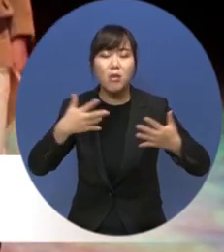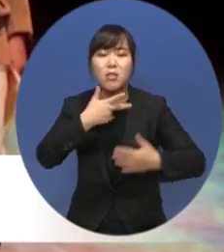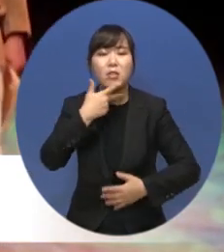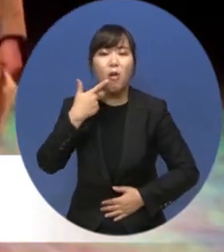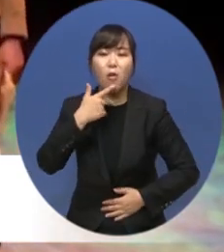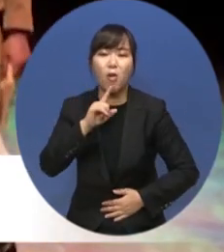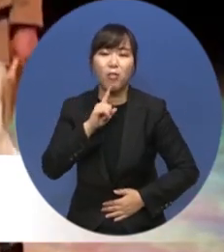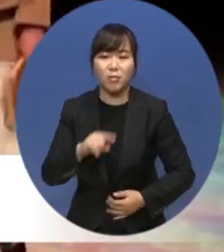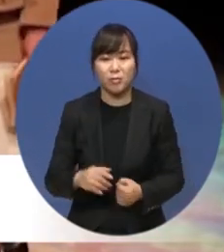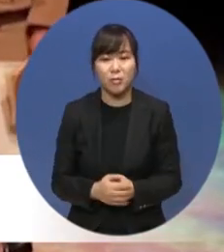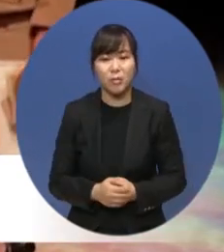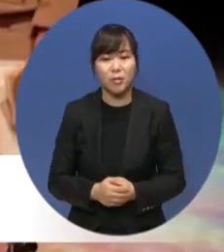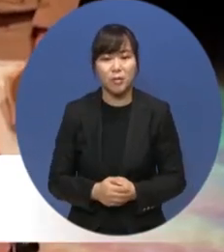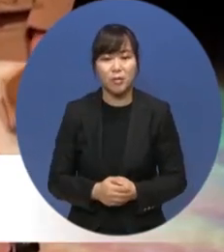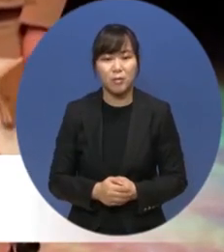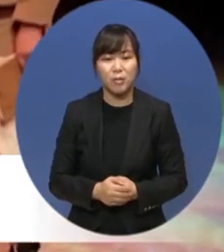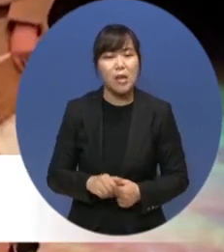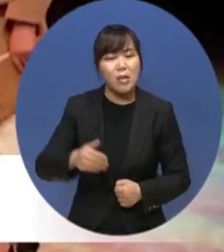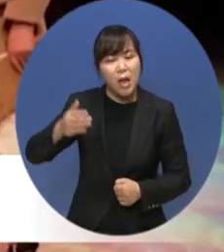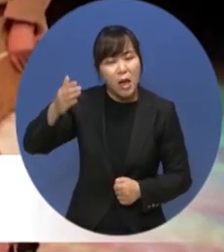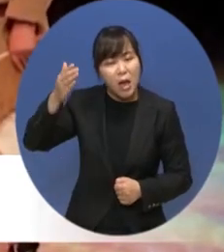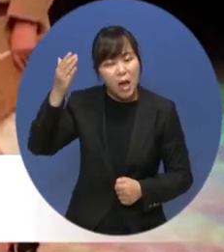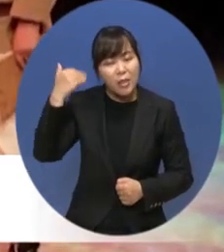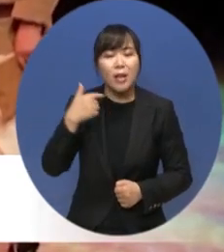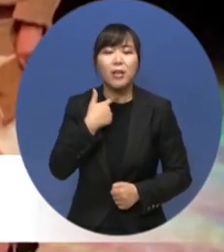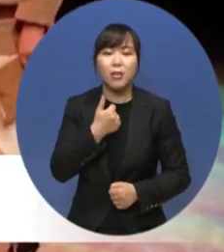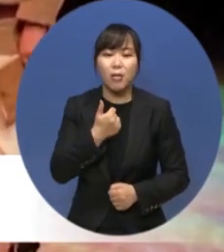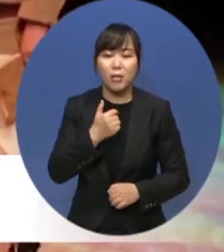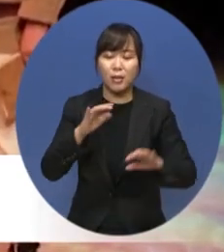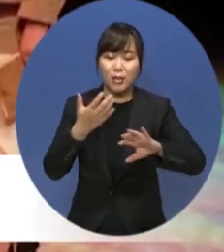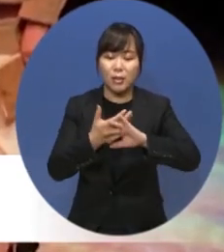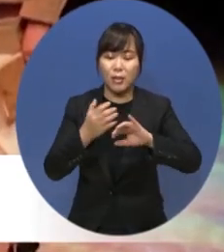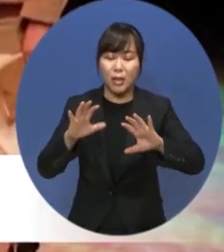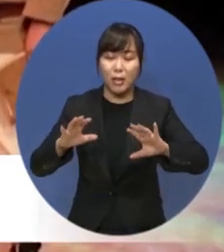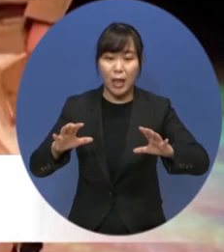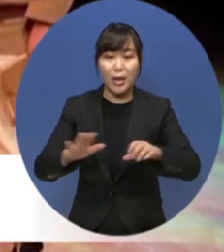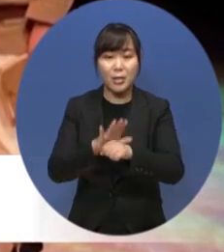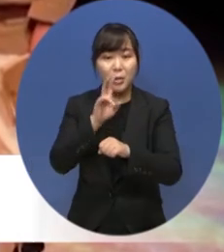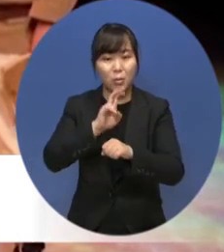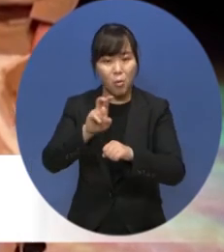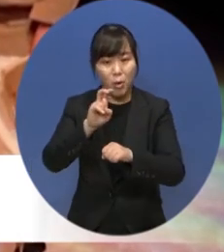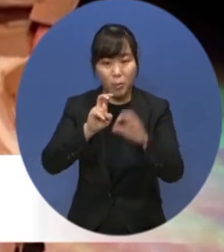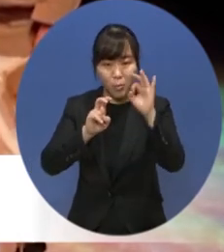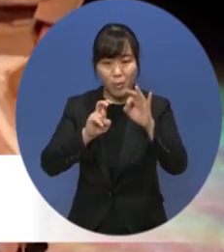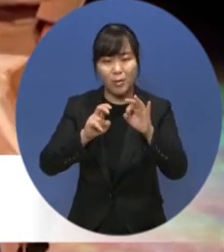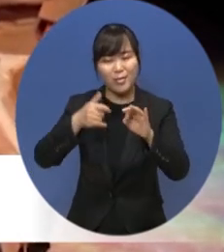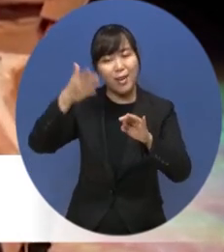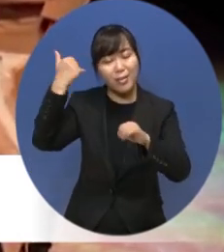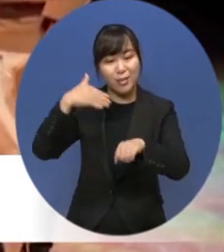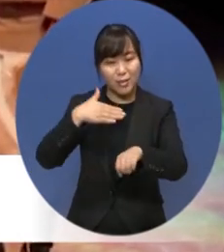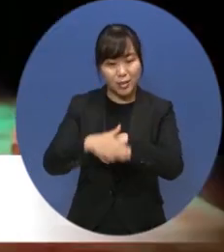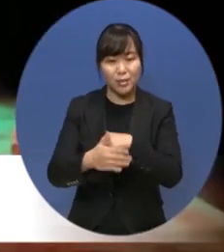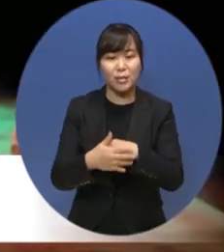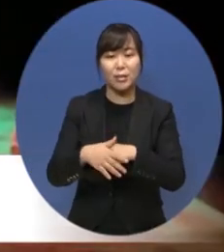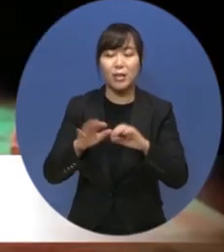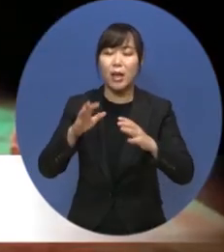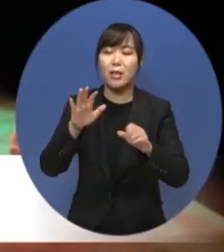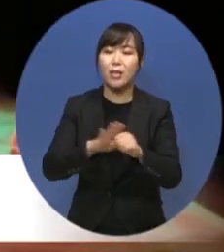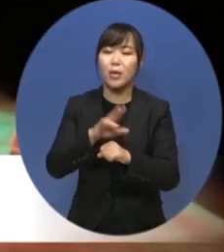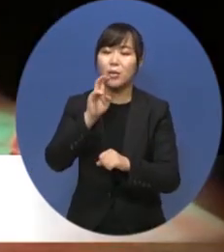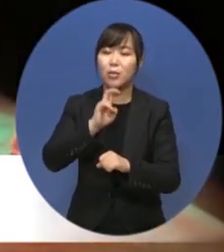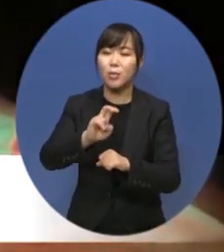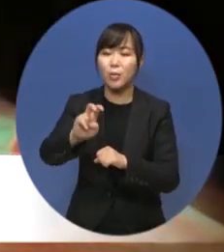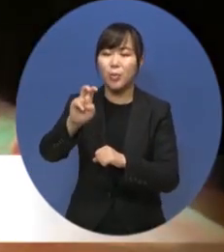영어를 하시는데 옛날에 불렀던 그 애국가 어떻게 보면은 이제 구전이겠죠. 그